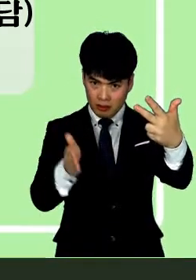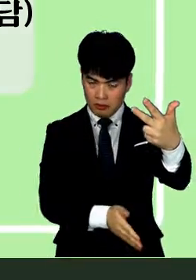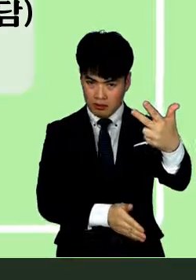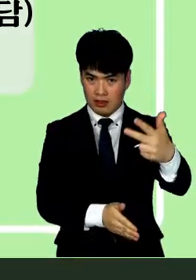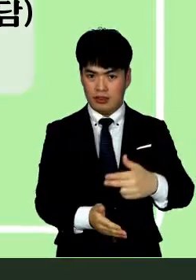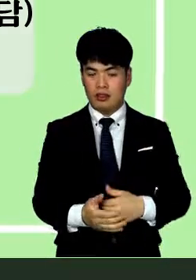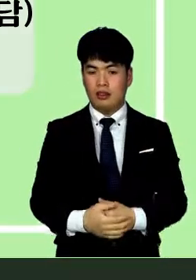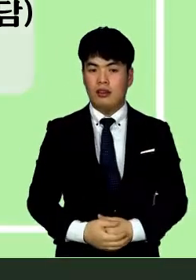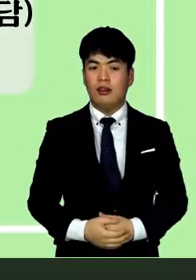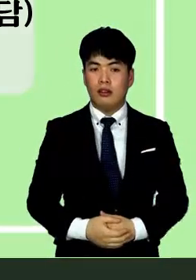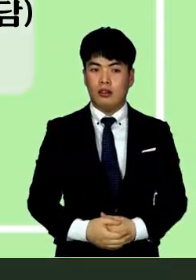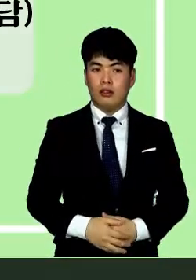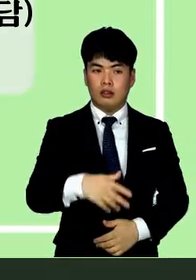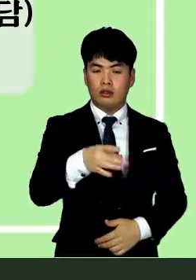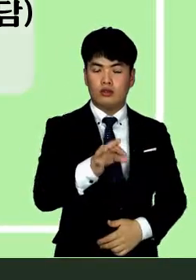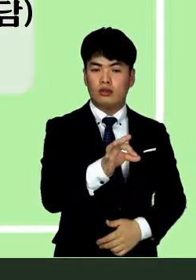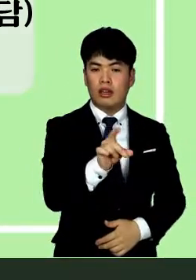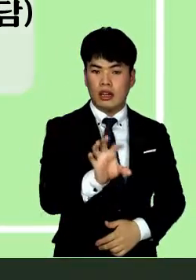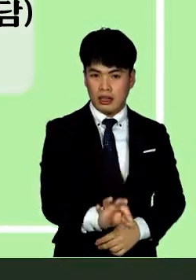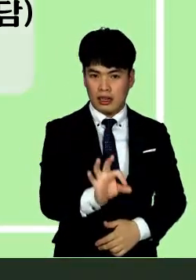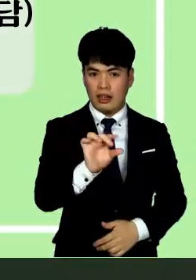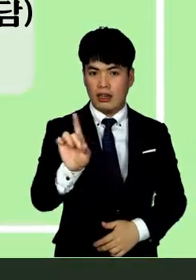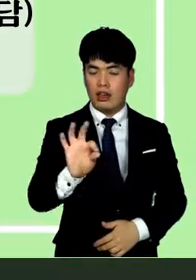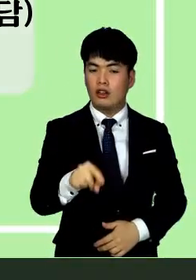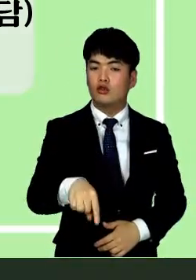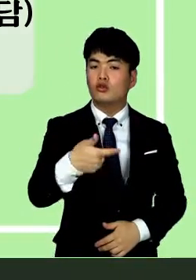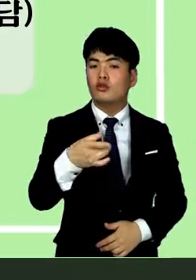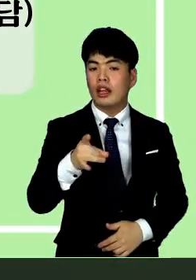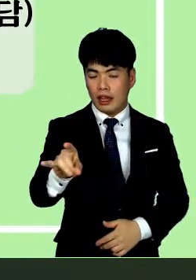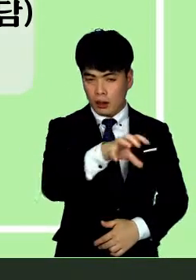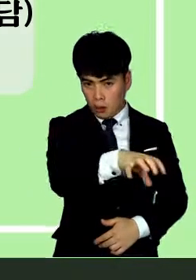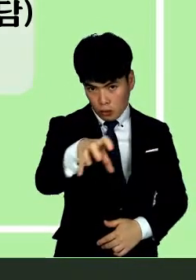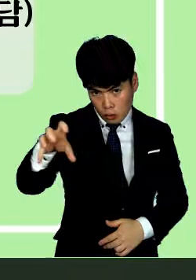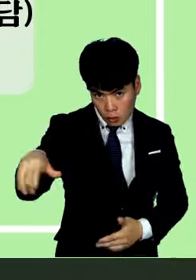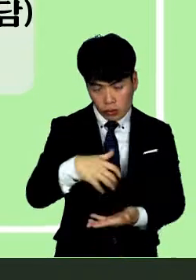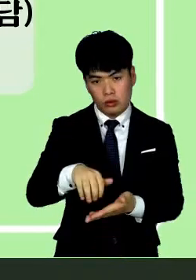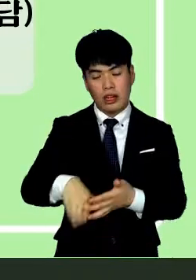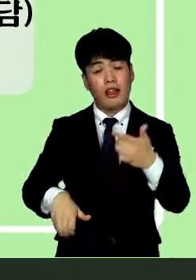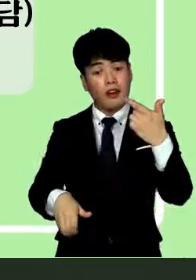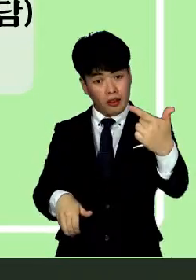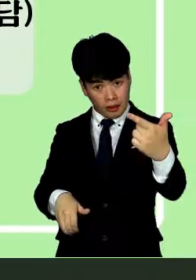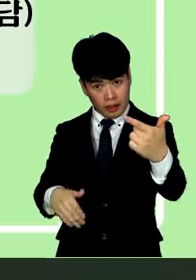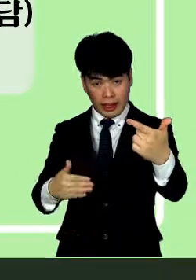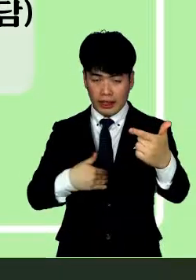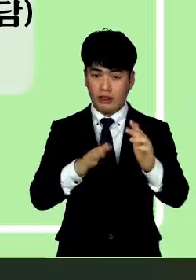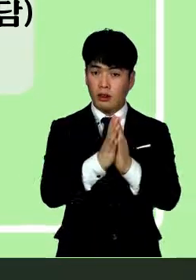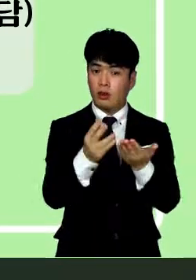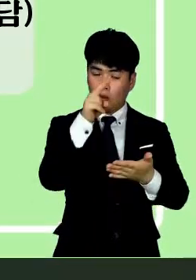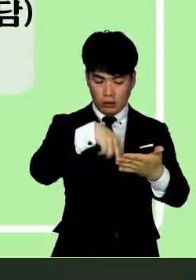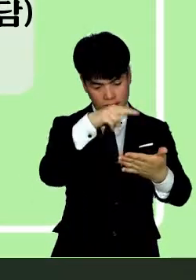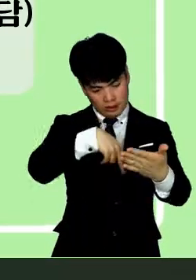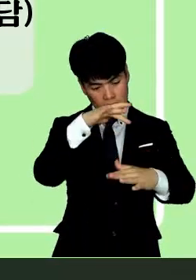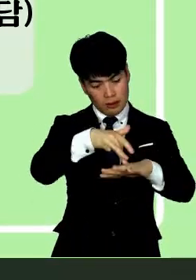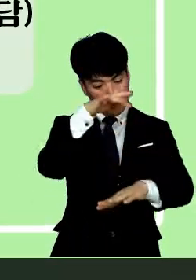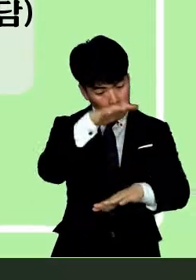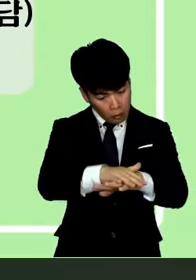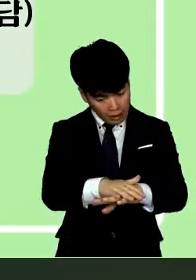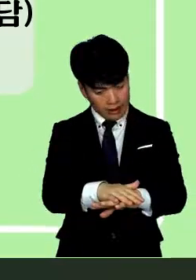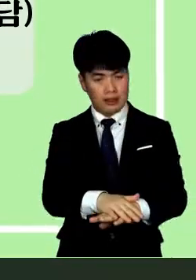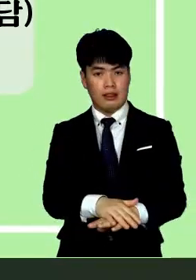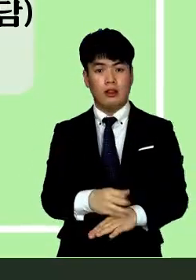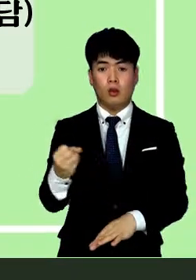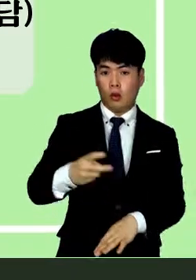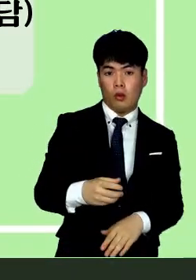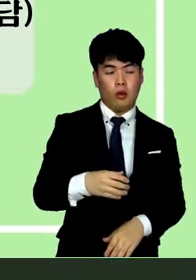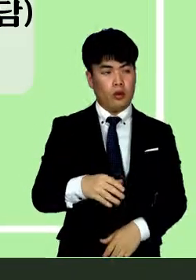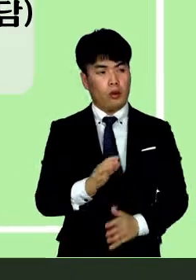중앙, 아우네, 신방 등 천안시 총 6개 도서관에서 어린이들이 올바른 독서 습관을 갖고 도서관의 흥미를 가질